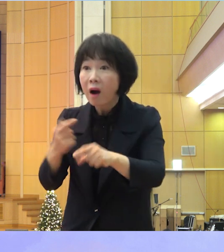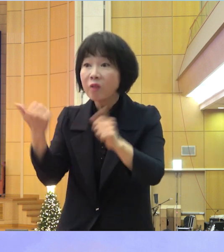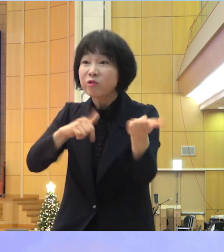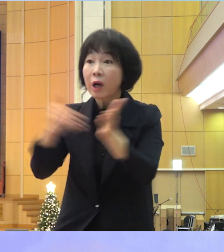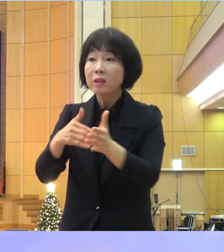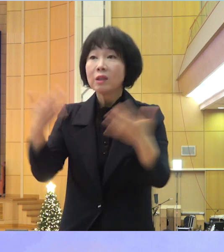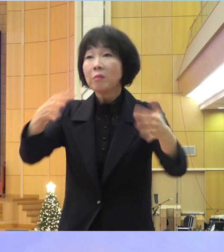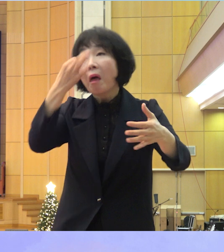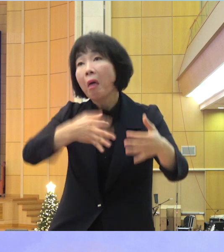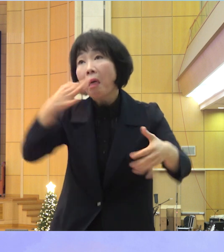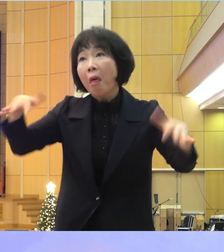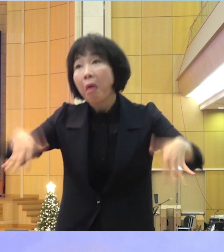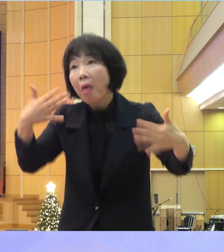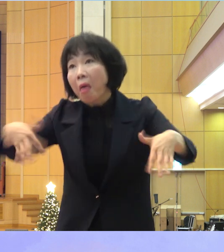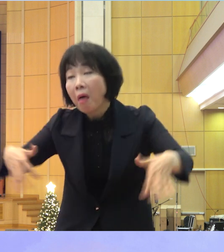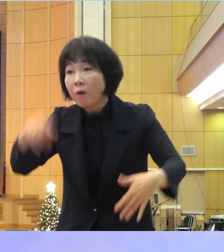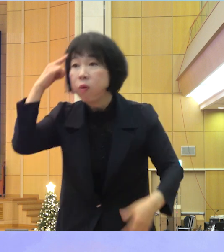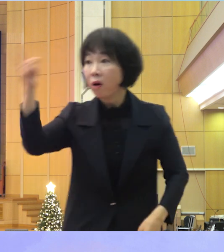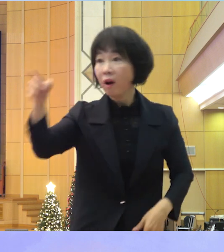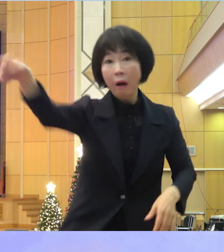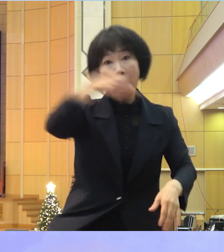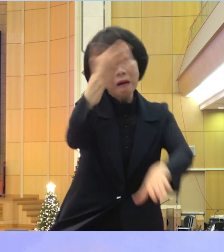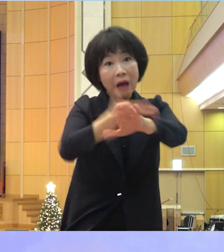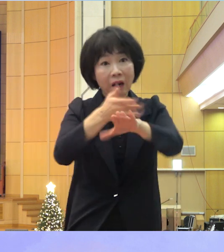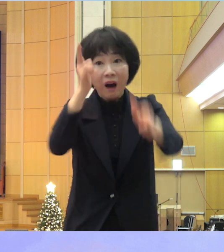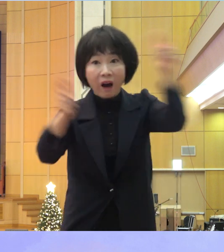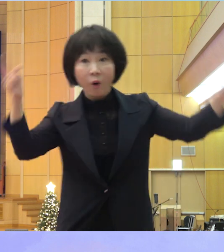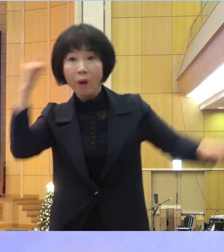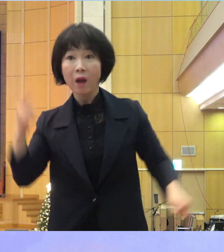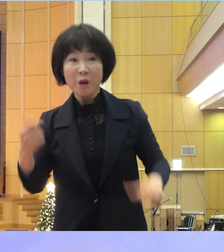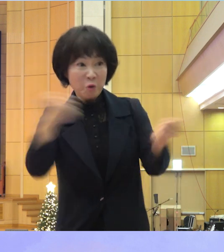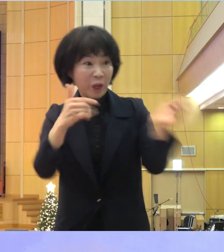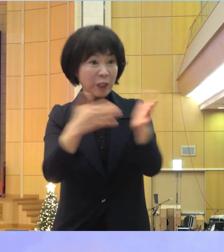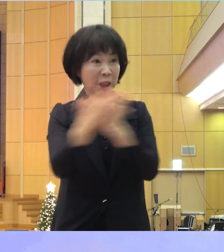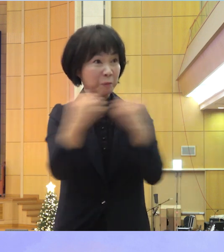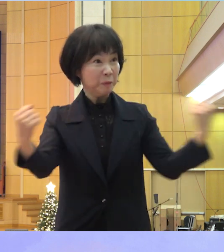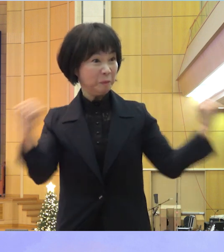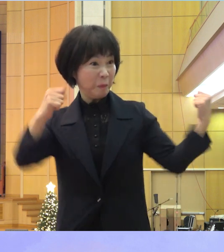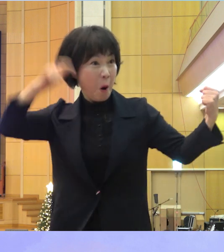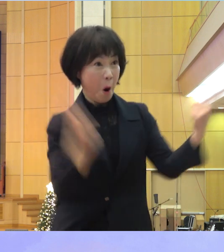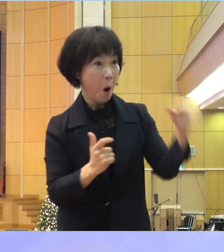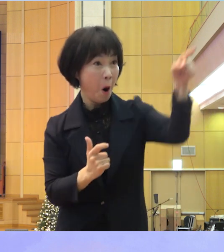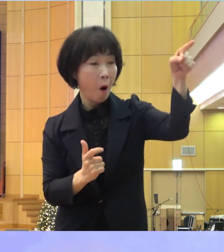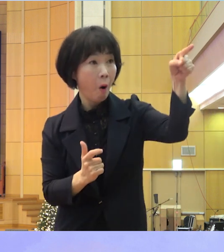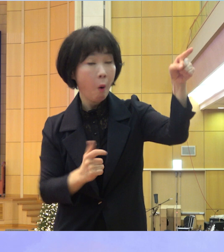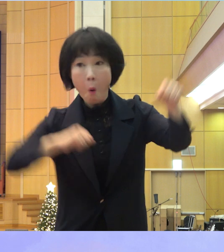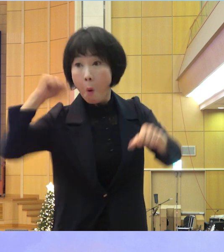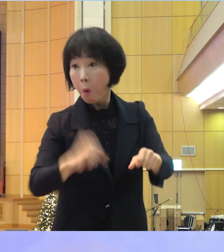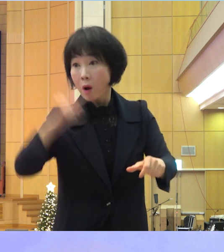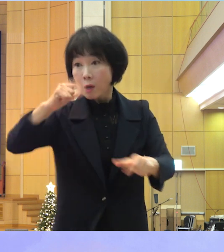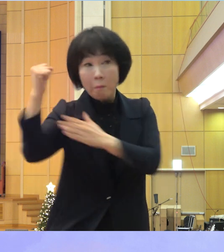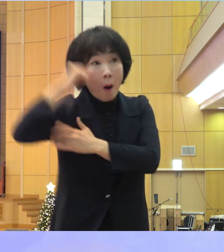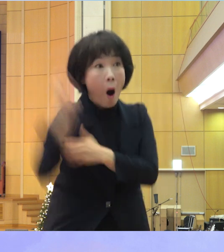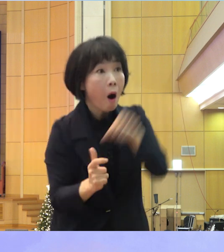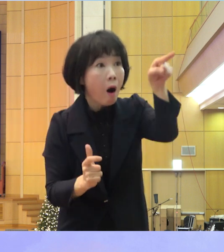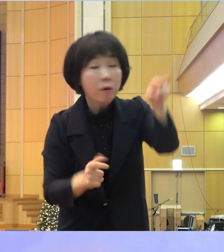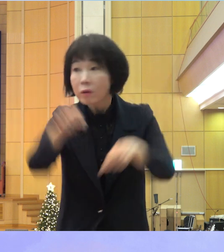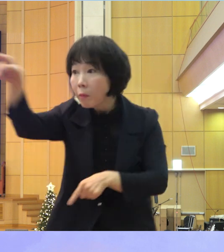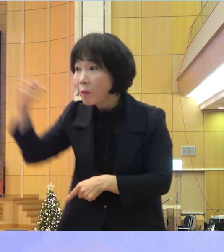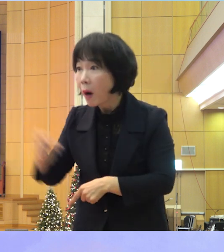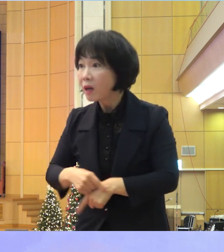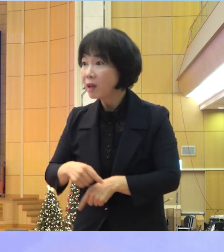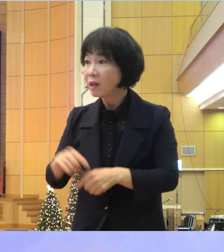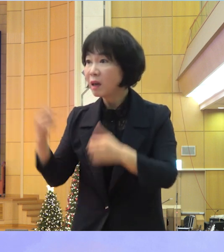죽어. 여러분 물어보겠습니다. 죽을 때까지 힘이 충만한 게 더 좋아, 죽을 때 힘도 없이 죽는 게 더 좋아?